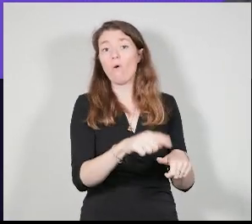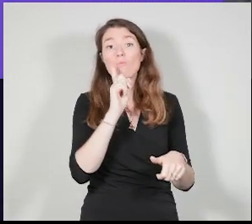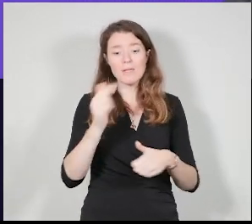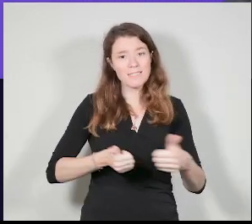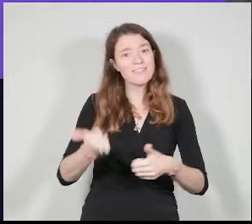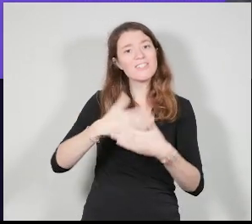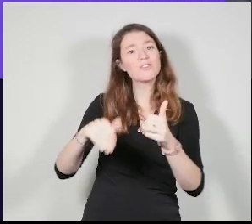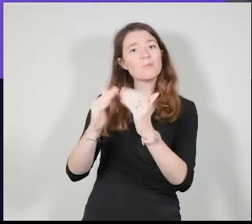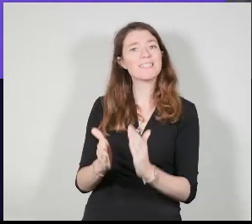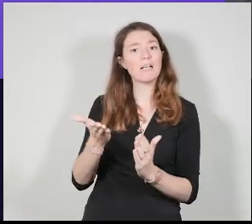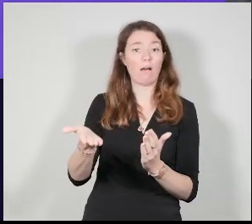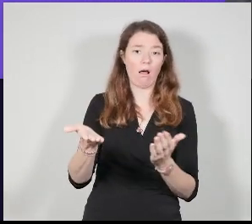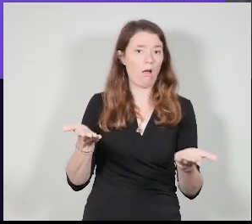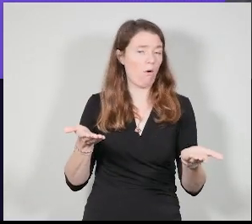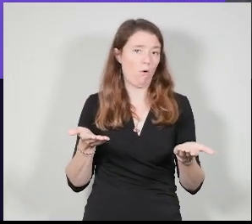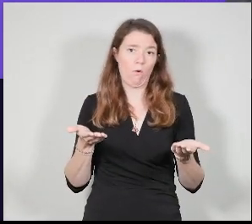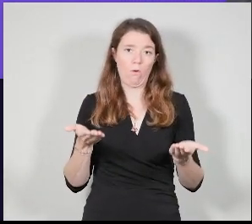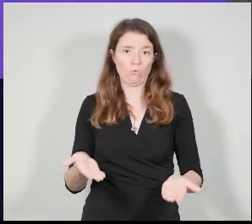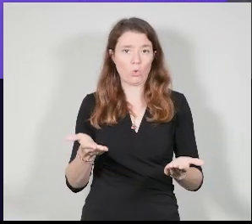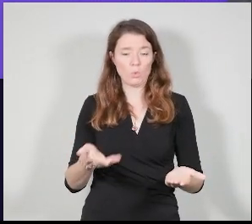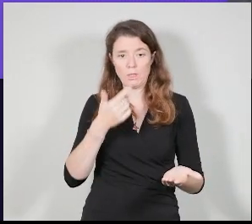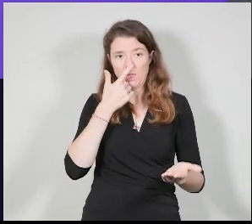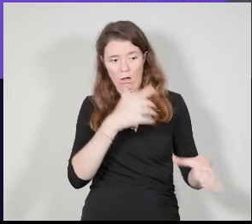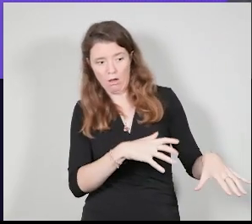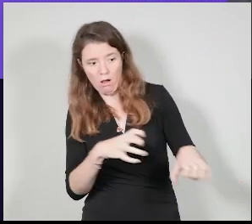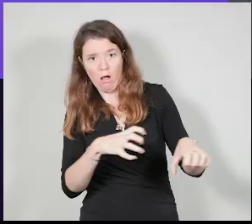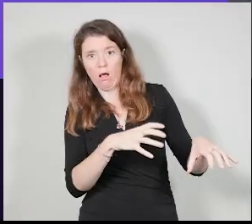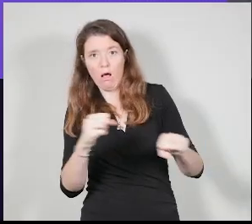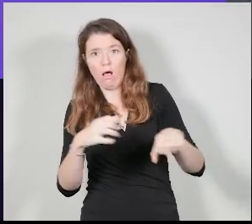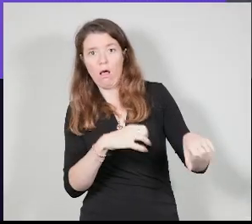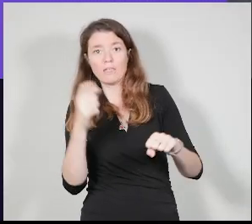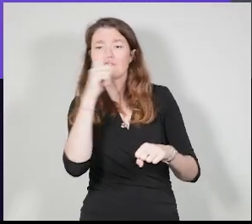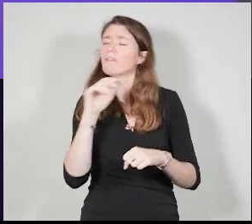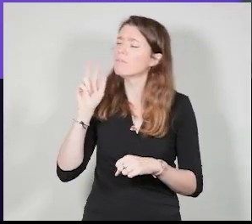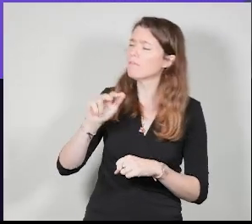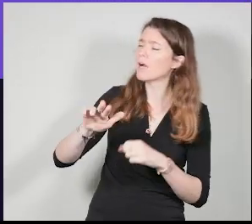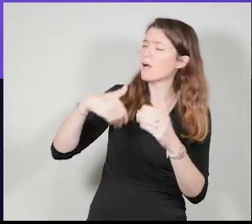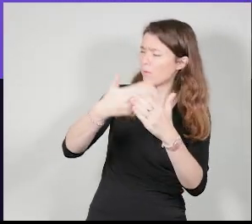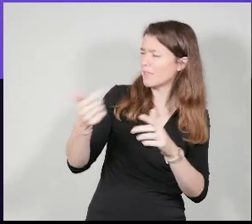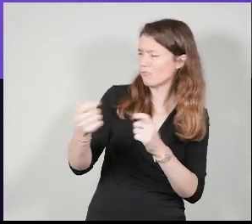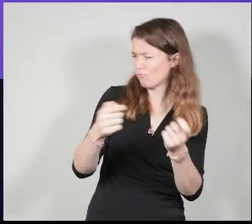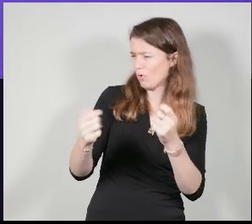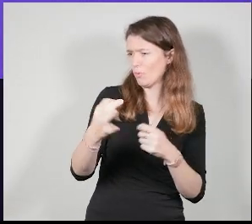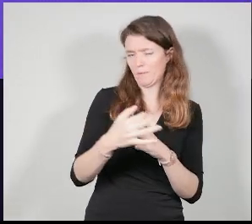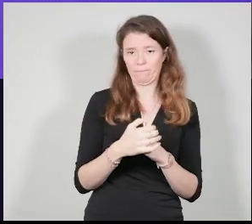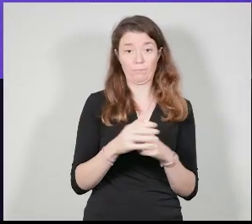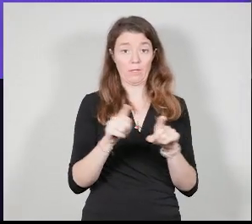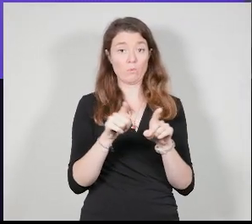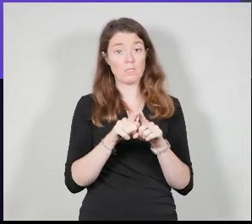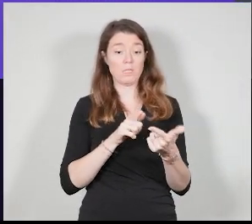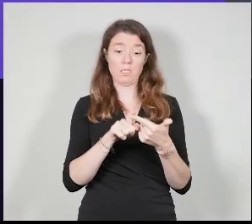à domicile qui aujourd'hui éprouvent de très grandes tensions. On en reparlera. Et puis, effectivement, on a un